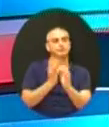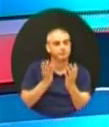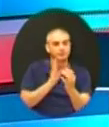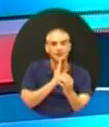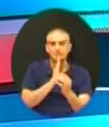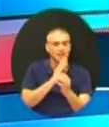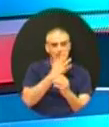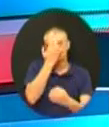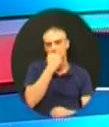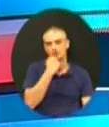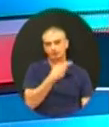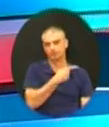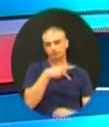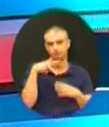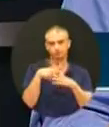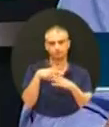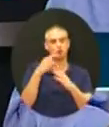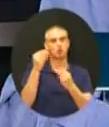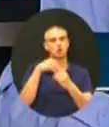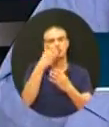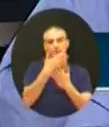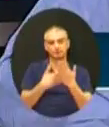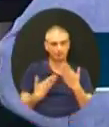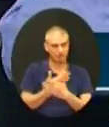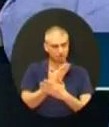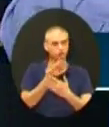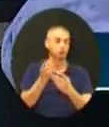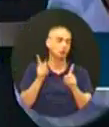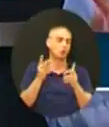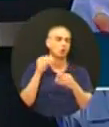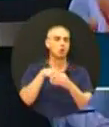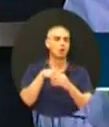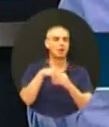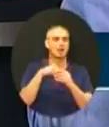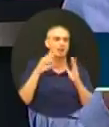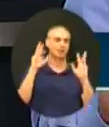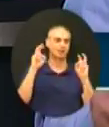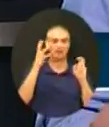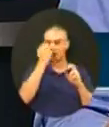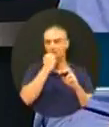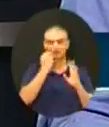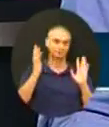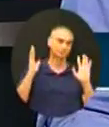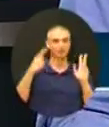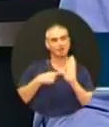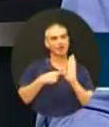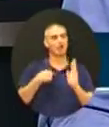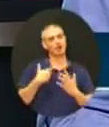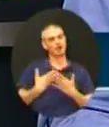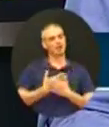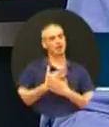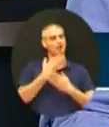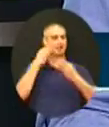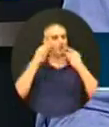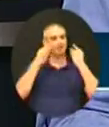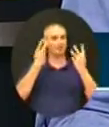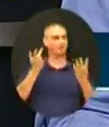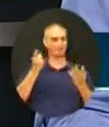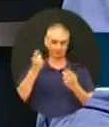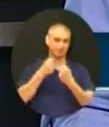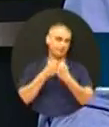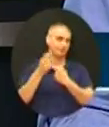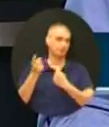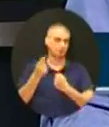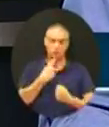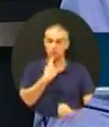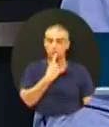הבעיה שלו זה חמאס, כולל המסמך החדש, כולל לכאורה חמאס החדשה, רק לכאורה. חמאס מאתגרת אותו בהקשר הזה.